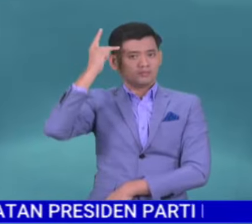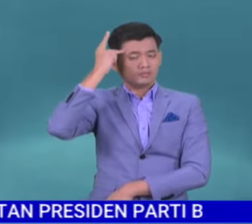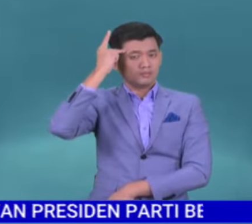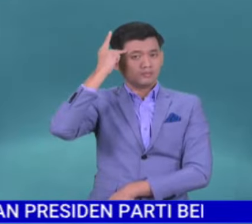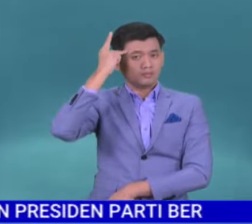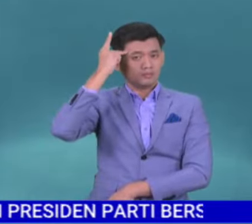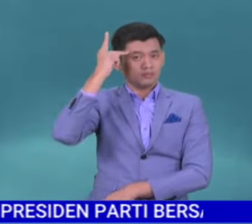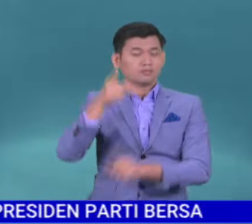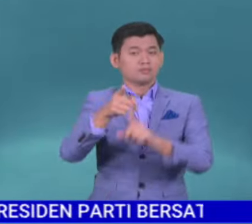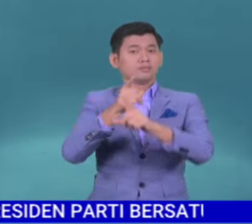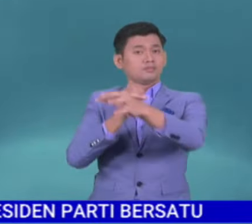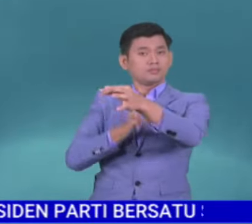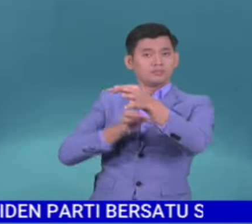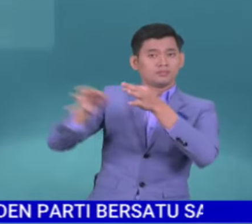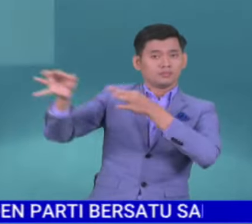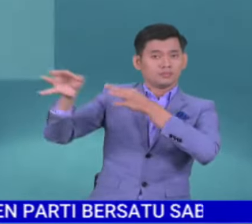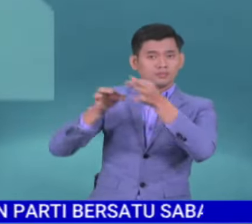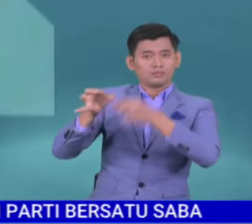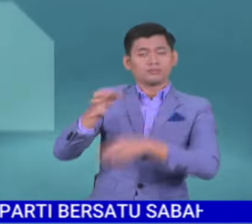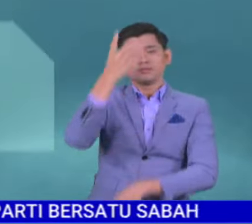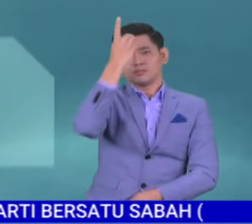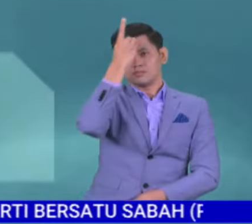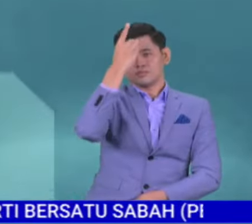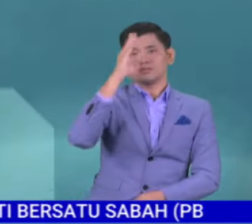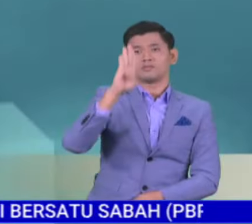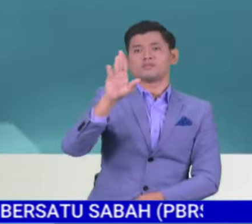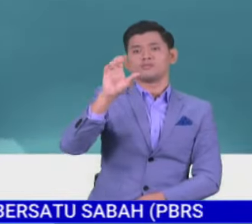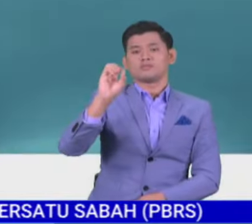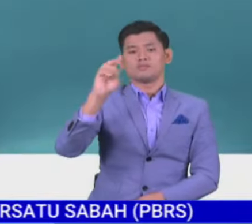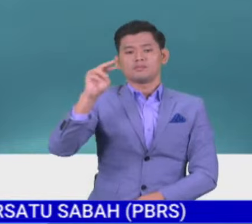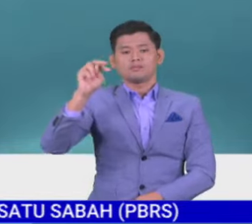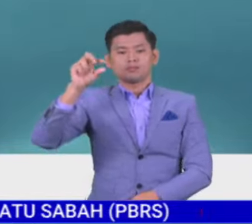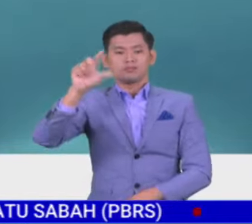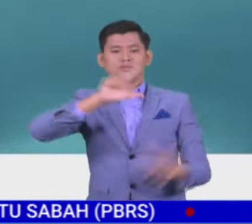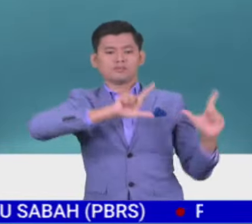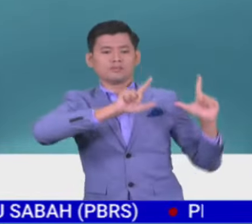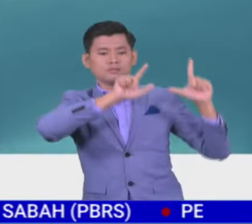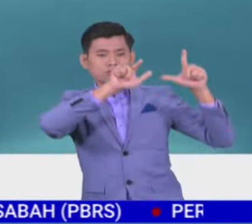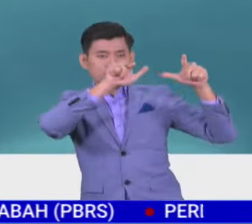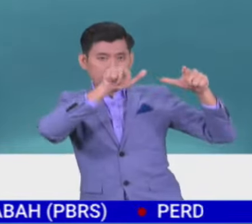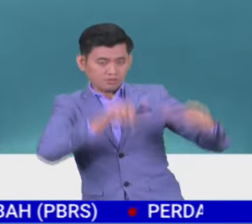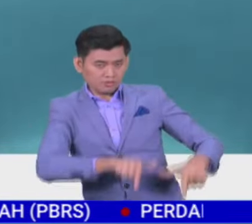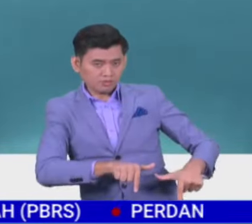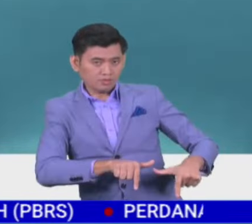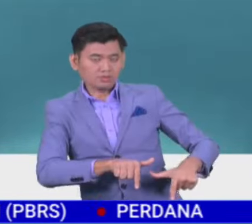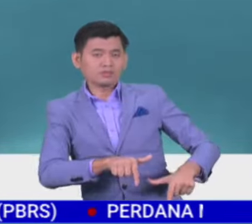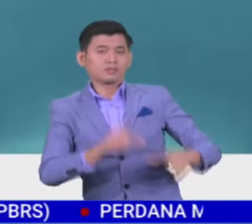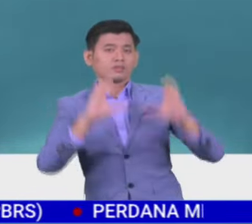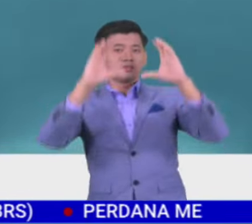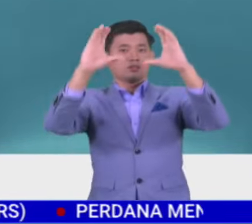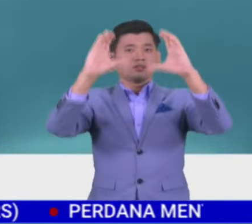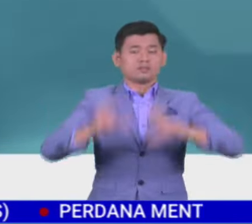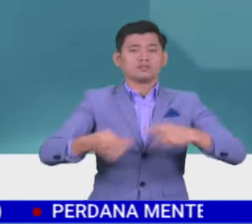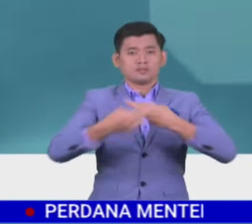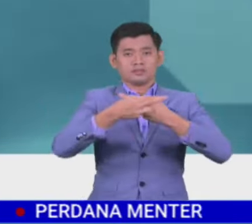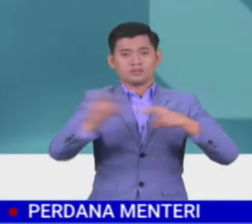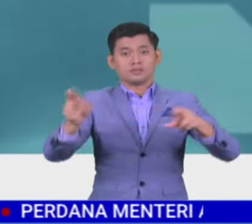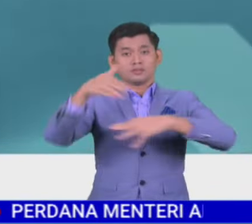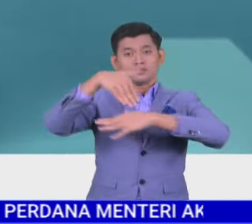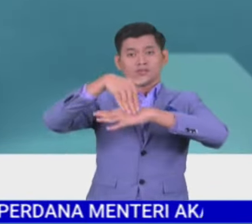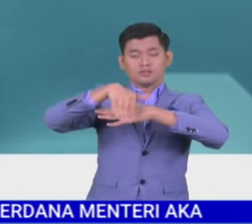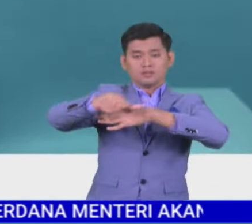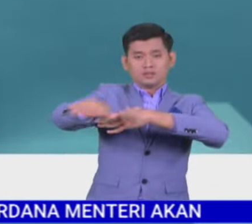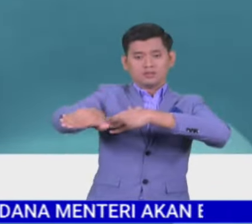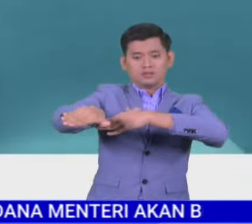menurut si kenyataan di Kota Kinabalu dan tubuh Mochtar berkata surat peletakan jawabannya secara resmi akan dihantar kepada Safa dalam